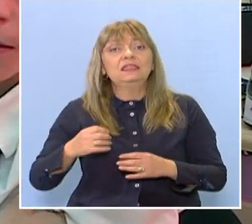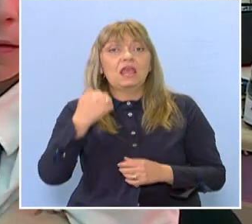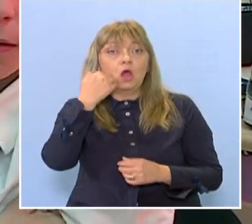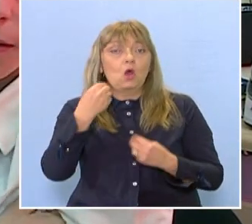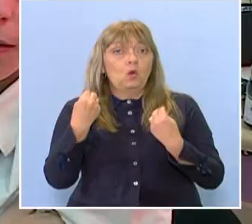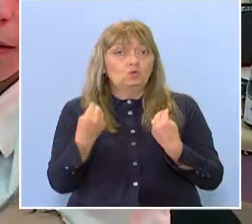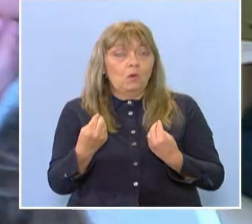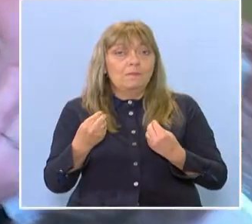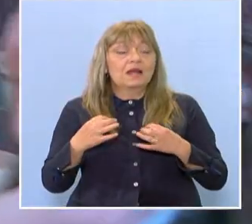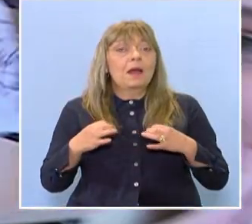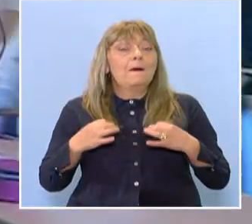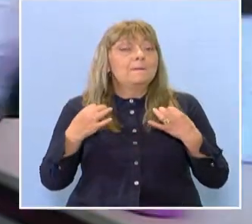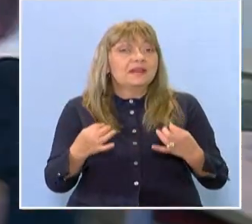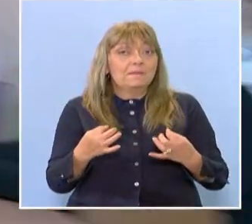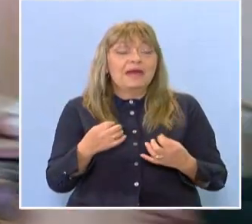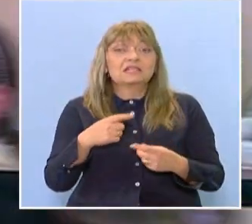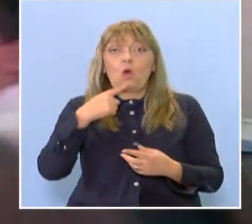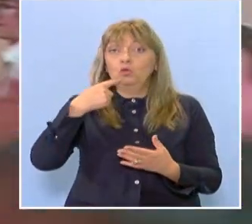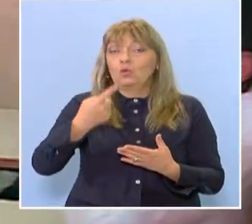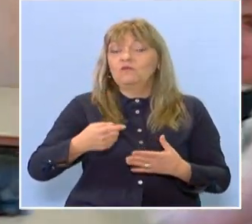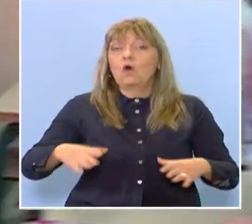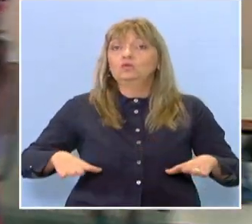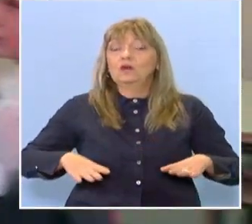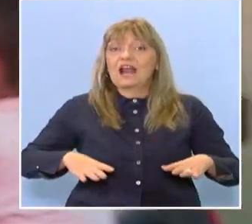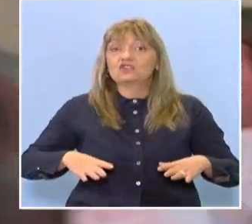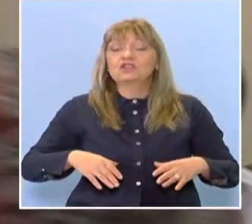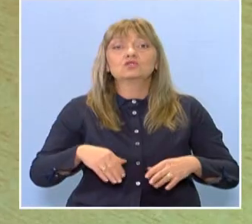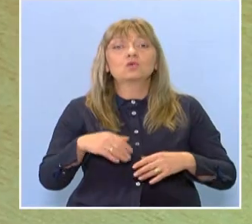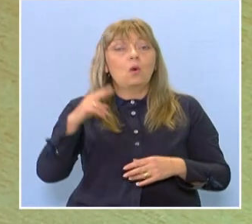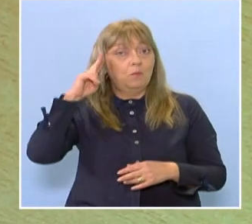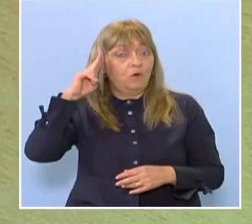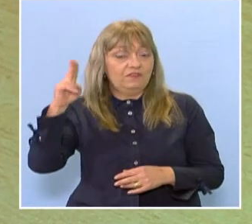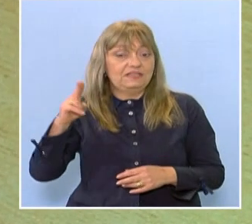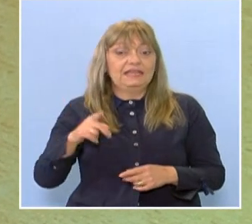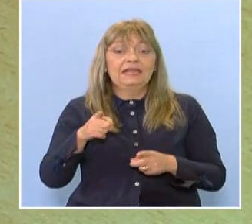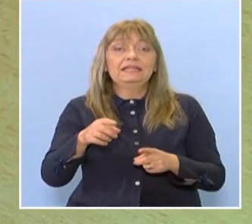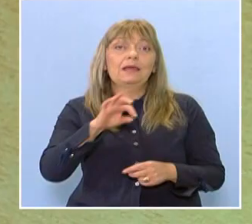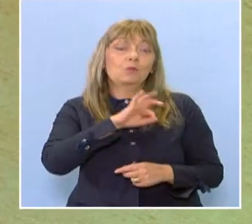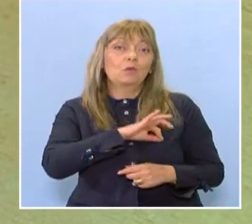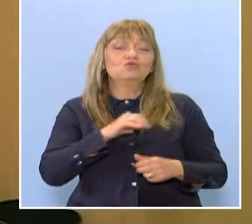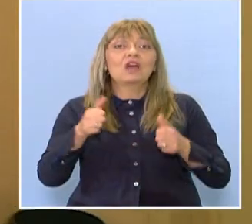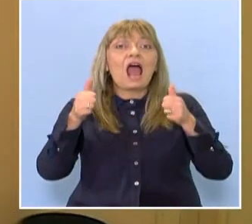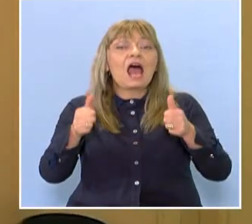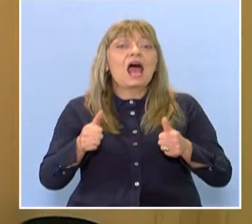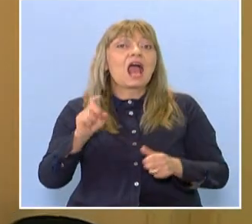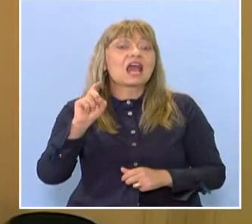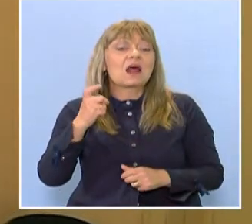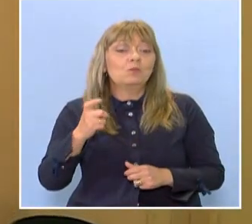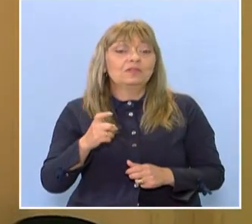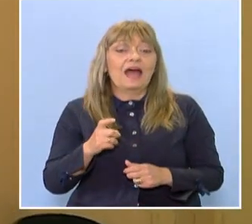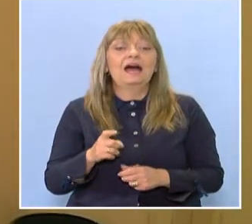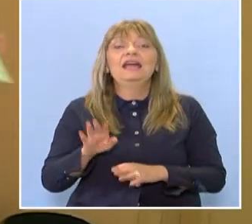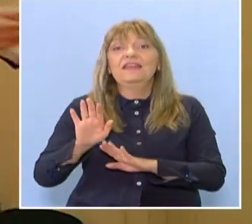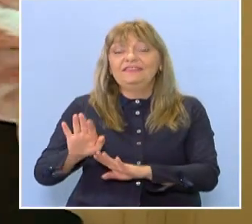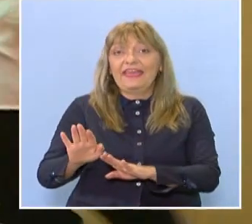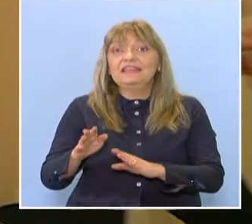гражданско поведение. Елинор и Габриела получиха грамота «Благородно сърце» за своите действия в часа на класа. Техни съученици също споделиха